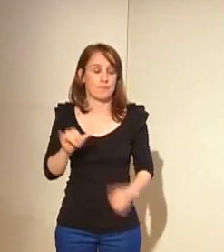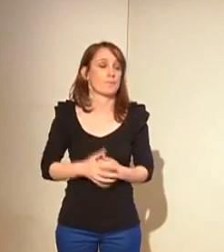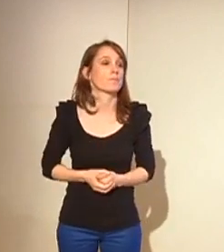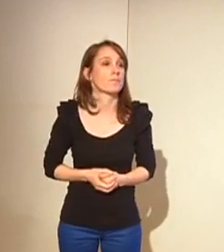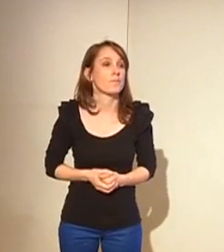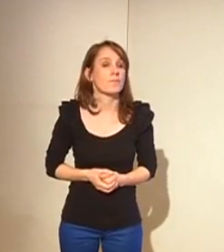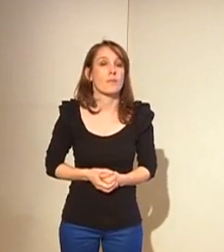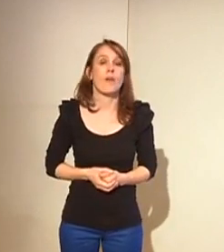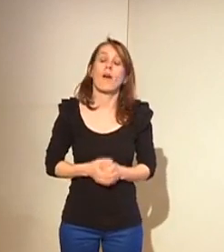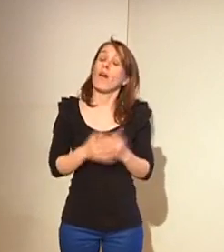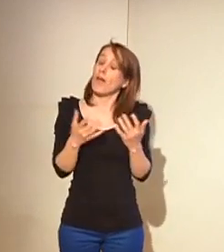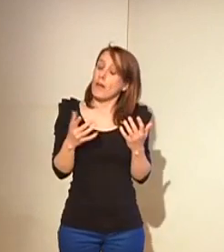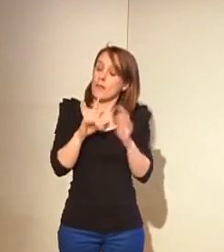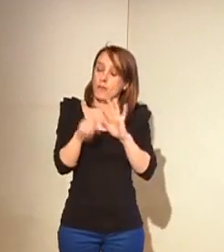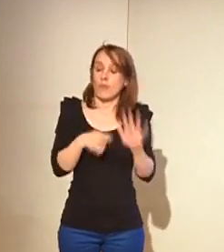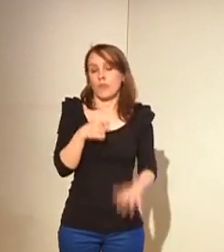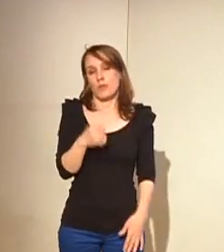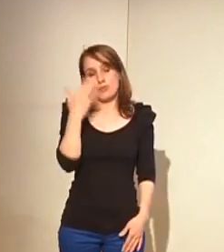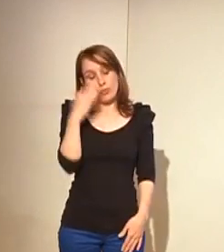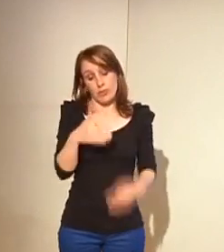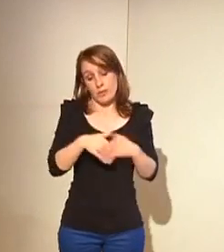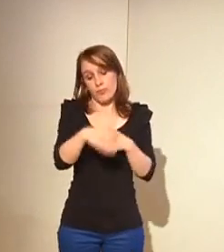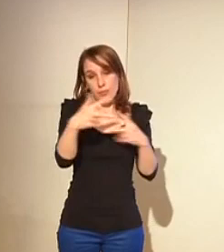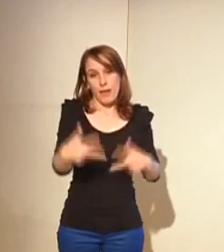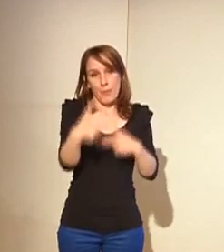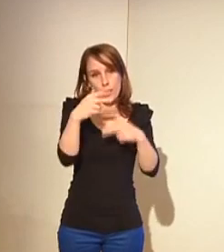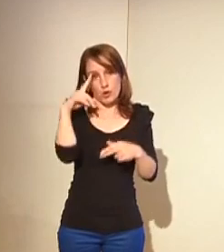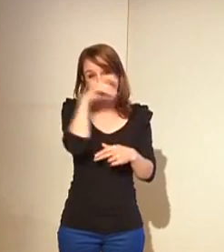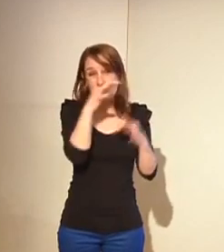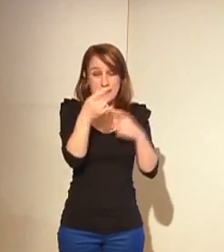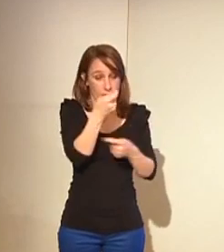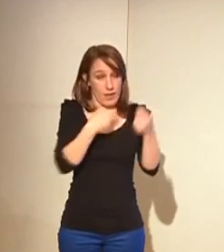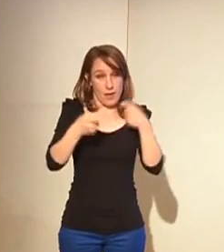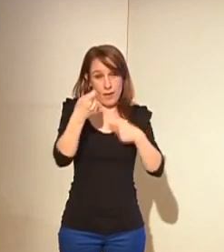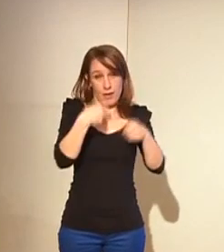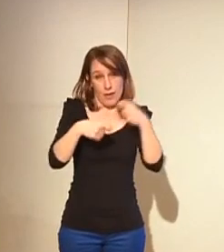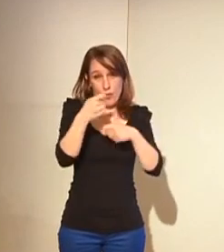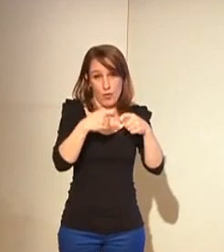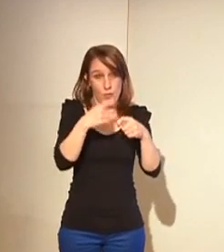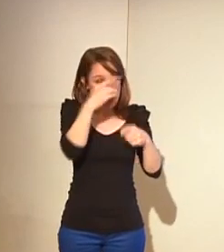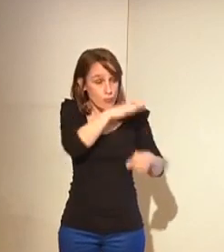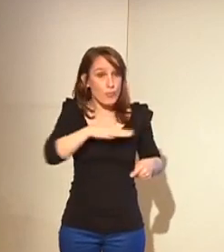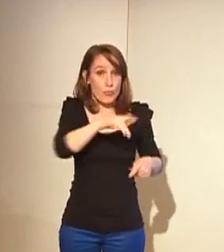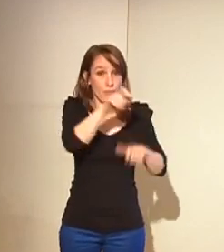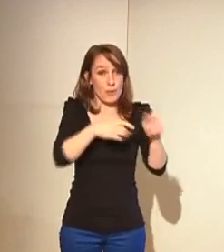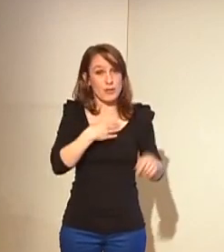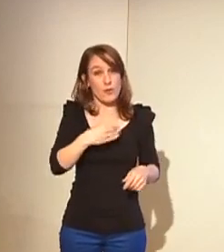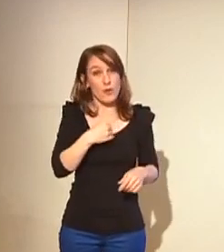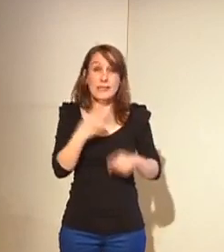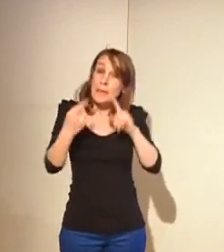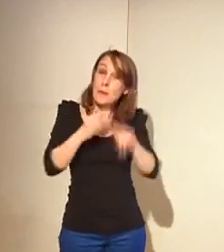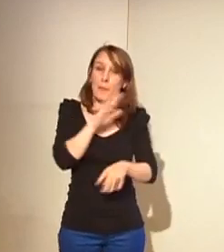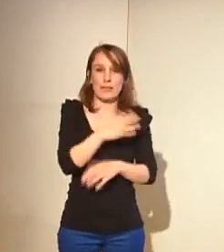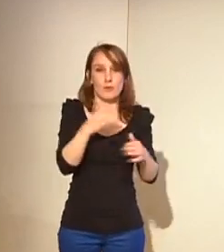on peut comprendre que dans une période difficile économiquement pour les Français et particulièrement pour 20 % des